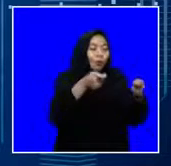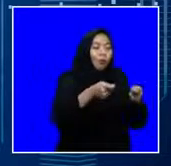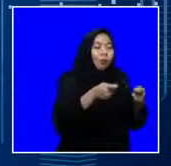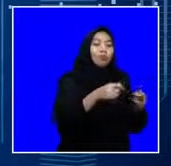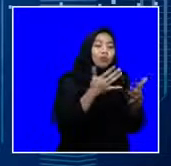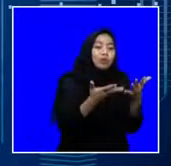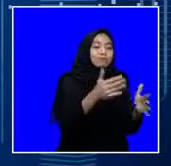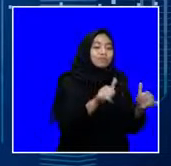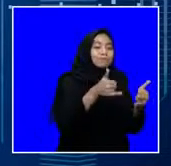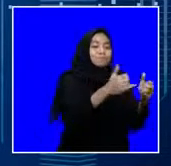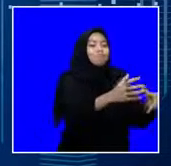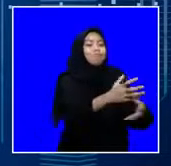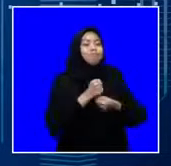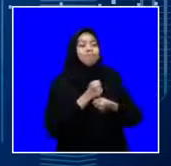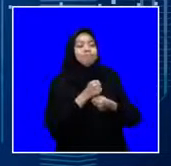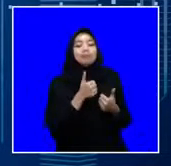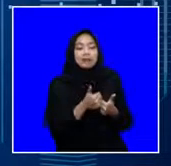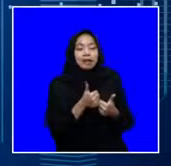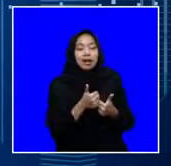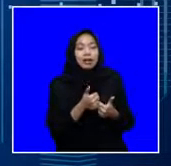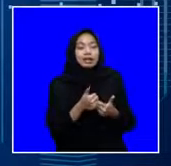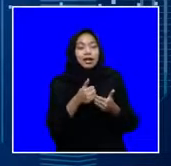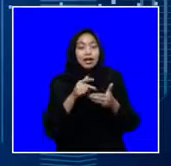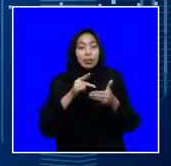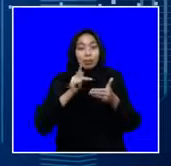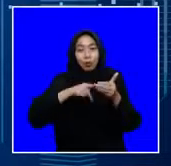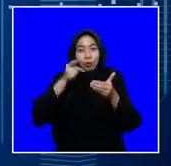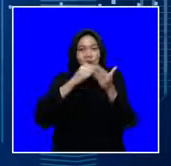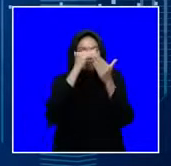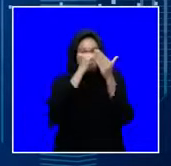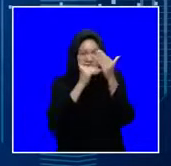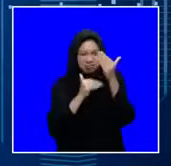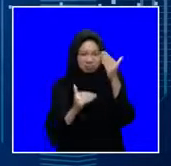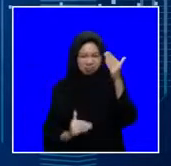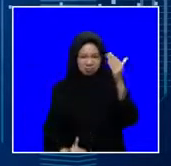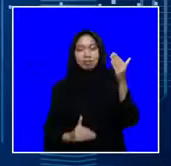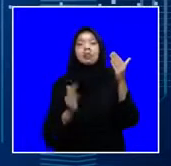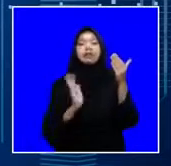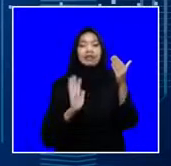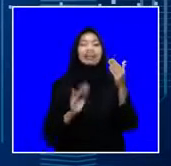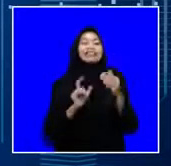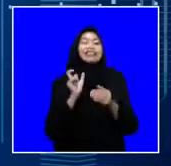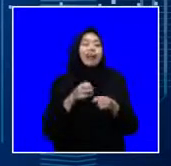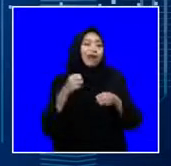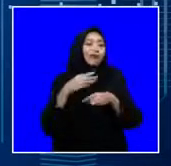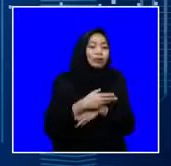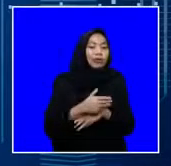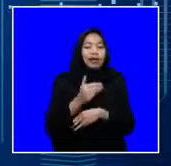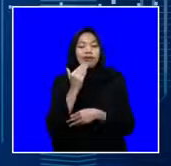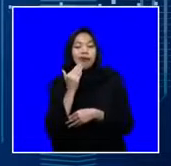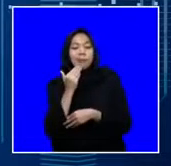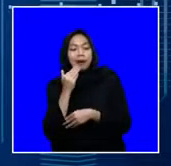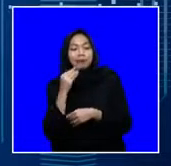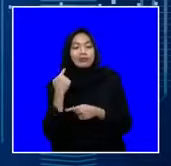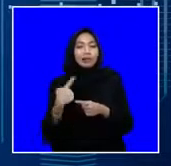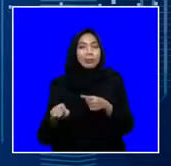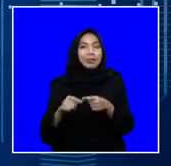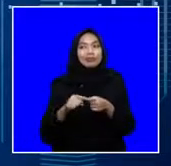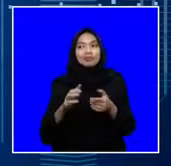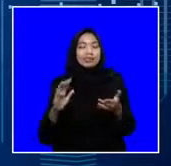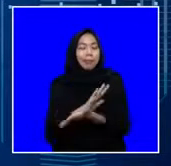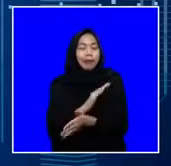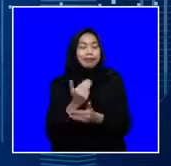programnya akan tidak terlalu berlapis, akan lebih efisien, akan lebih mudah dengan kepastian yang lebih tinggi.